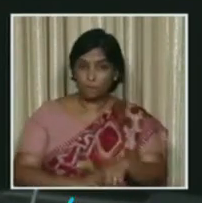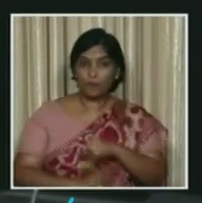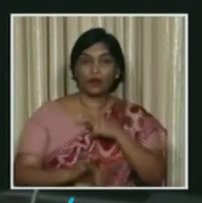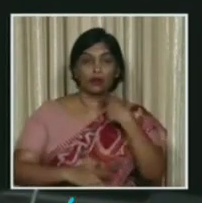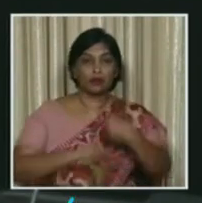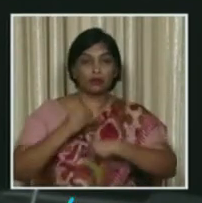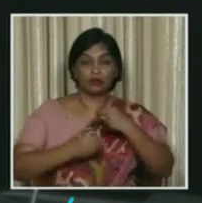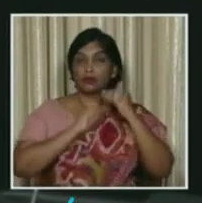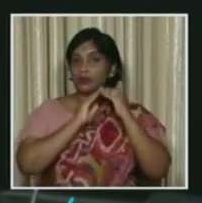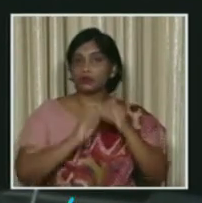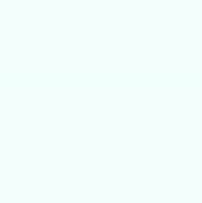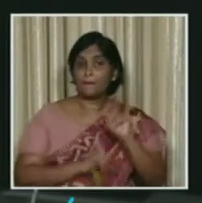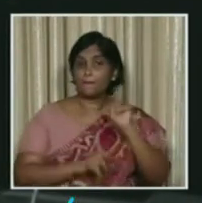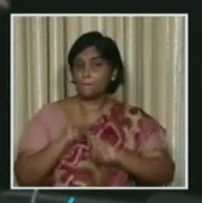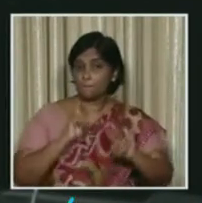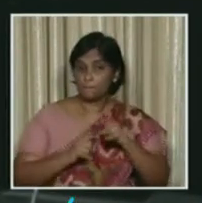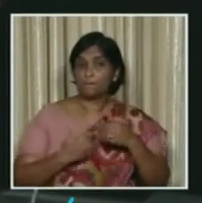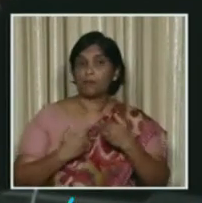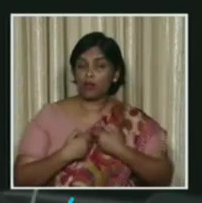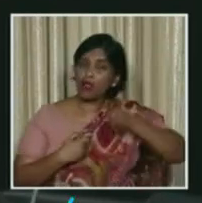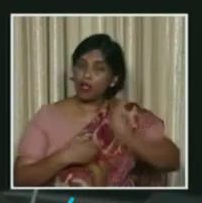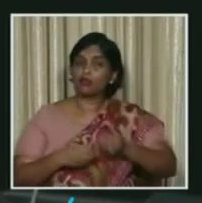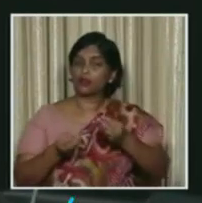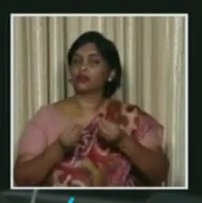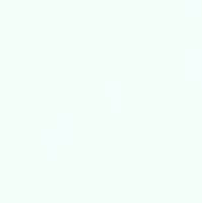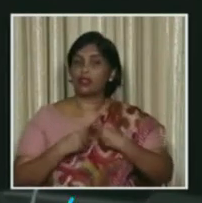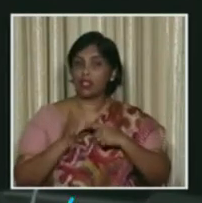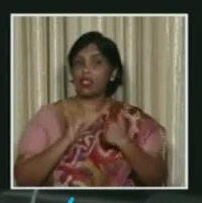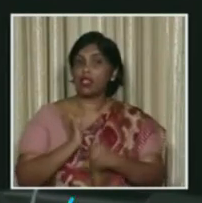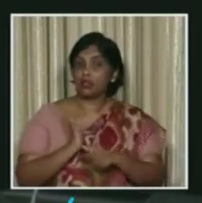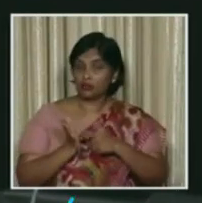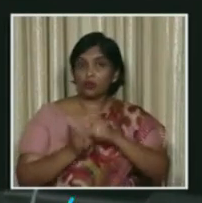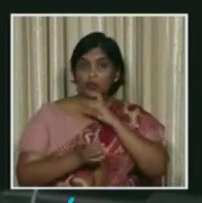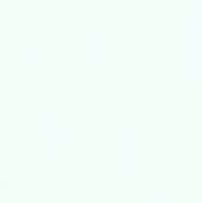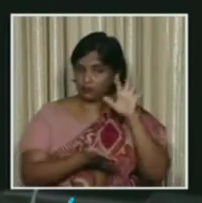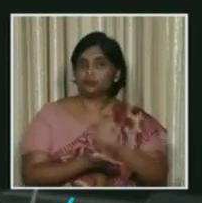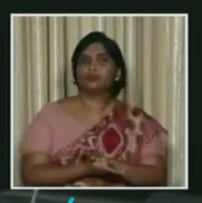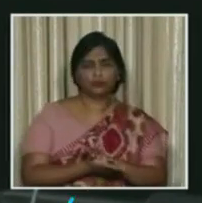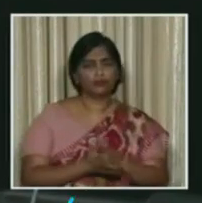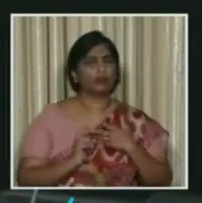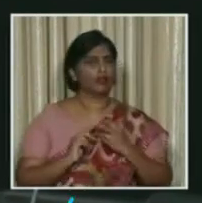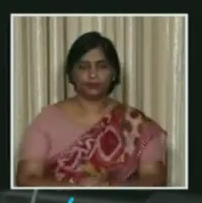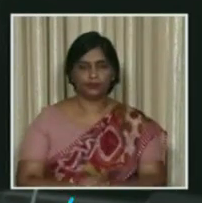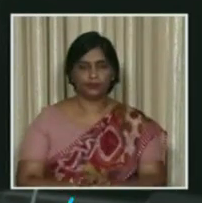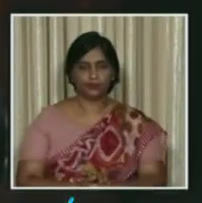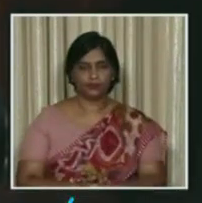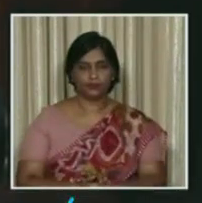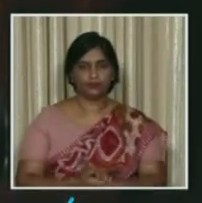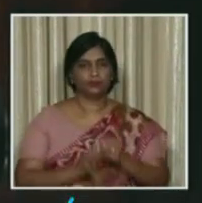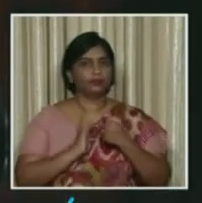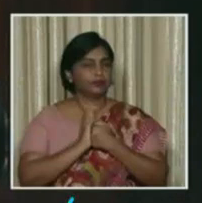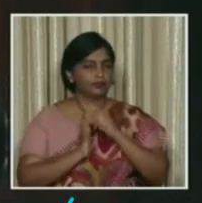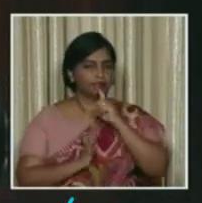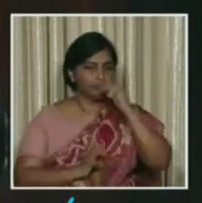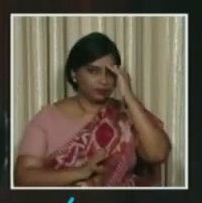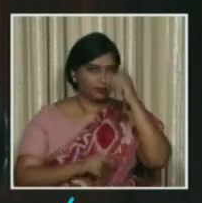කර්මාන්ත ශාලාවේ කාටවත් ප්‍රශ්නයක් නැහැ. අපිට අනුමත කරලා දීපු පනත යටතේ නඩු පැවරීම පිළිබඳව පවා ගැටලු මතුවලා තියෙනවා. ගරු කථානායකතුමනි,